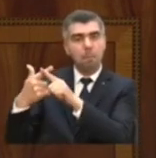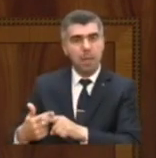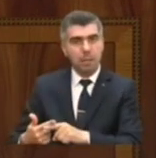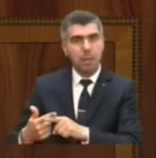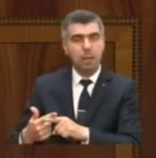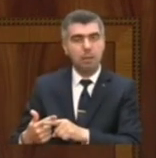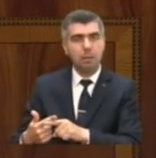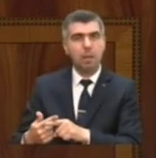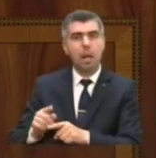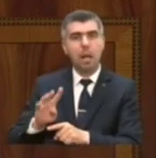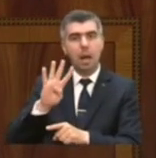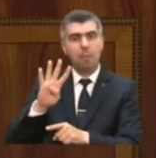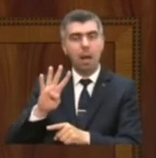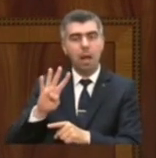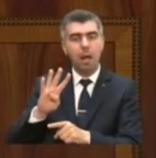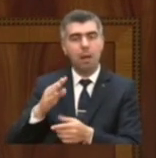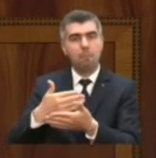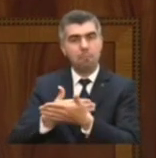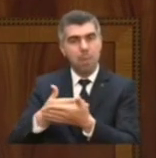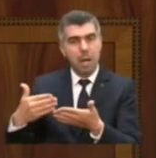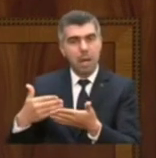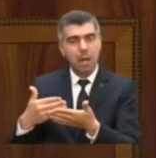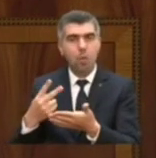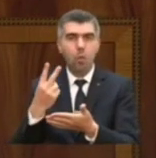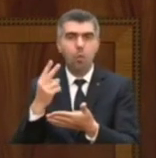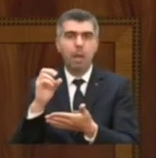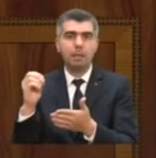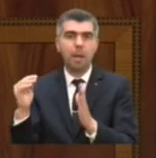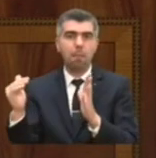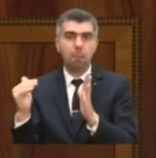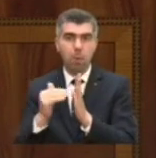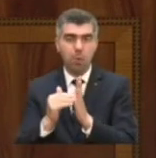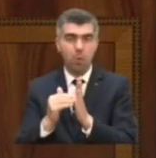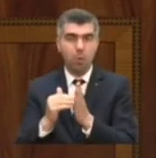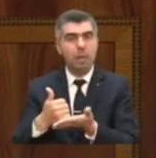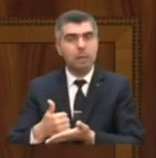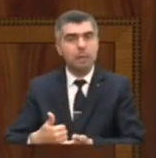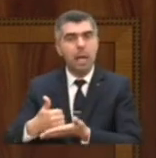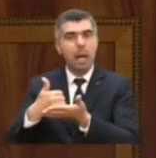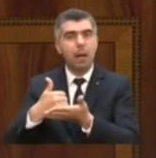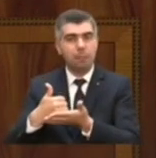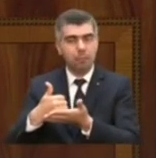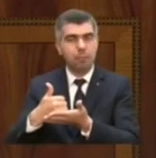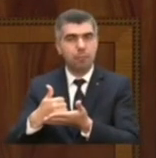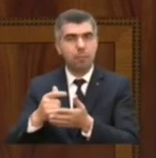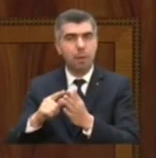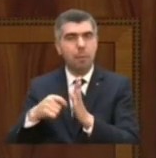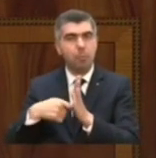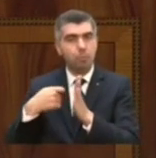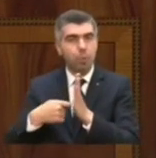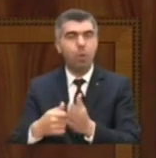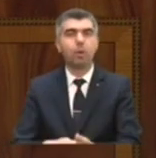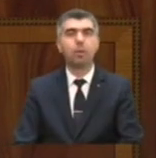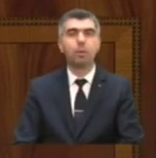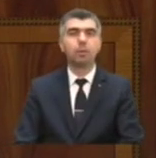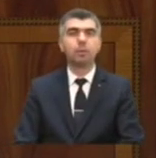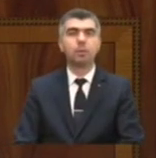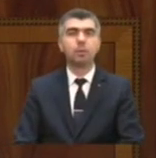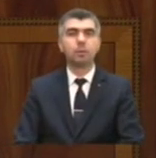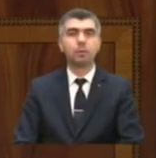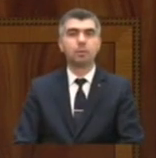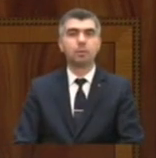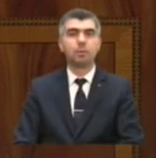4 المليار و200 لدعم هذا المشروع هذا مجهود مالي فوق اللي كاين الجائحه. باش الان